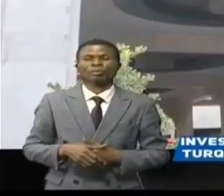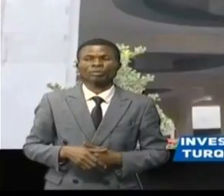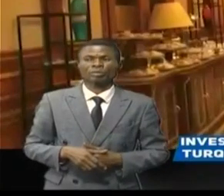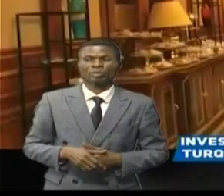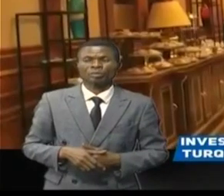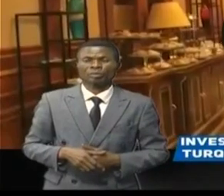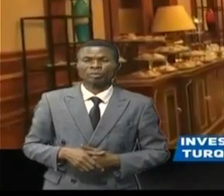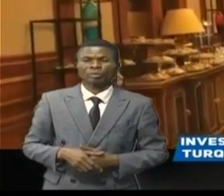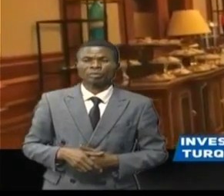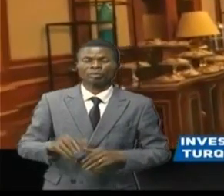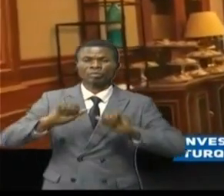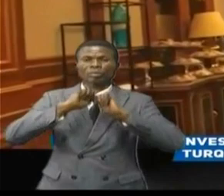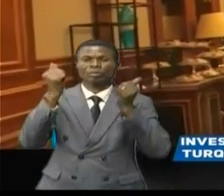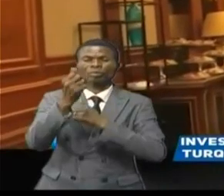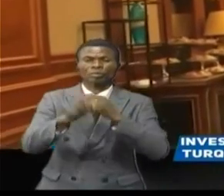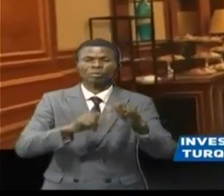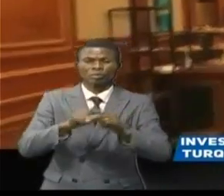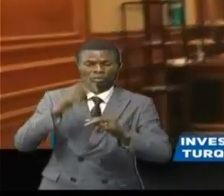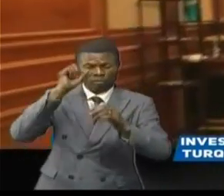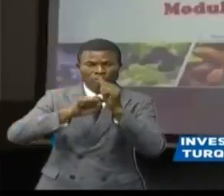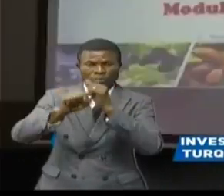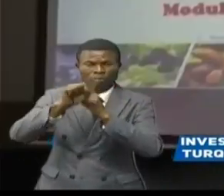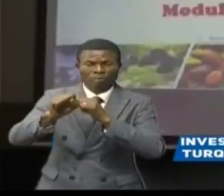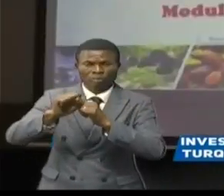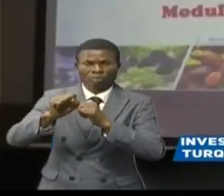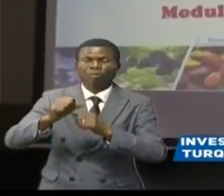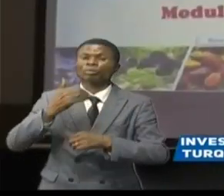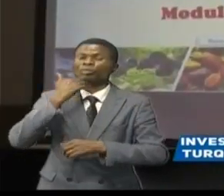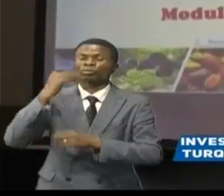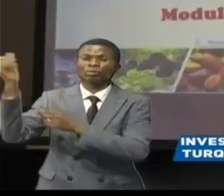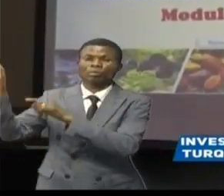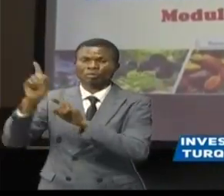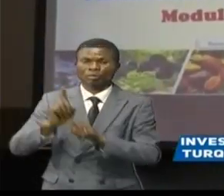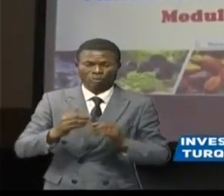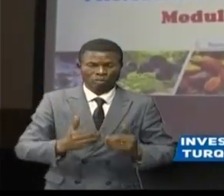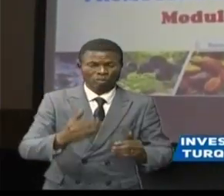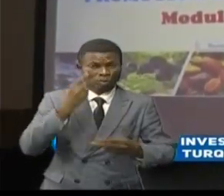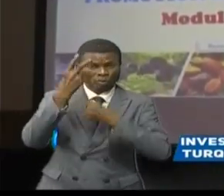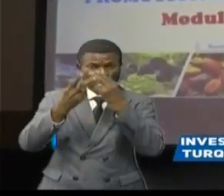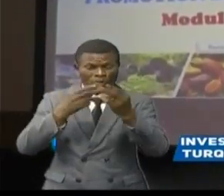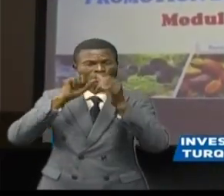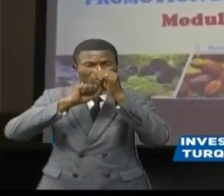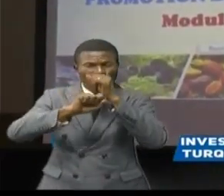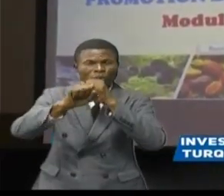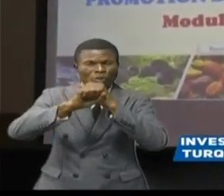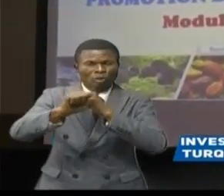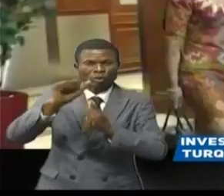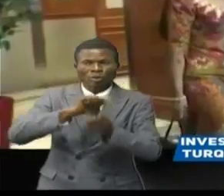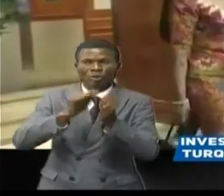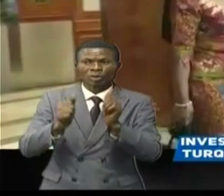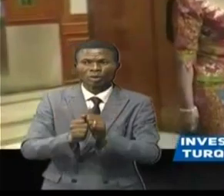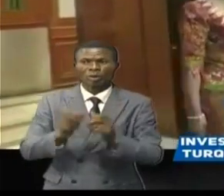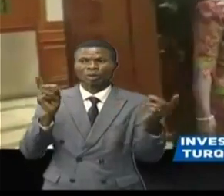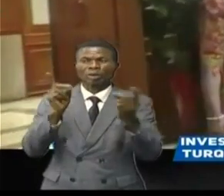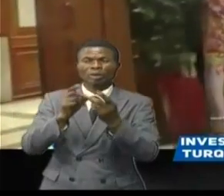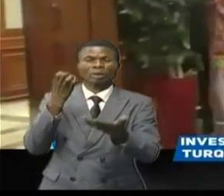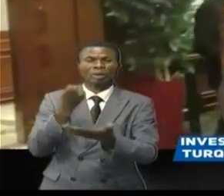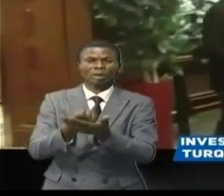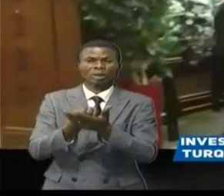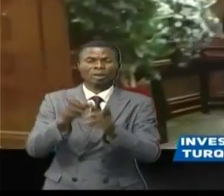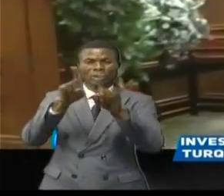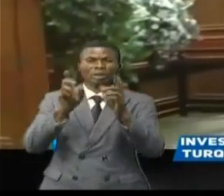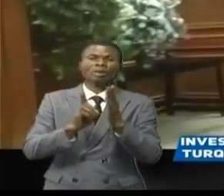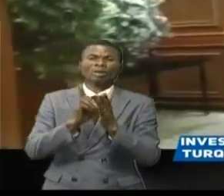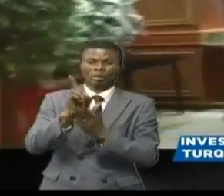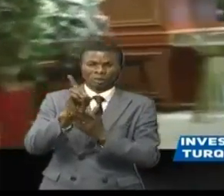autre, l'Agence nationale pour la promotion des investissements poursuit sa tournée de sensibilisation sur la diplomatie économique et des